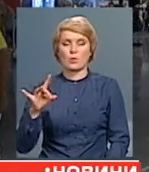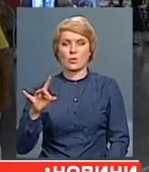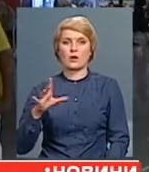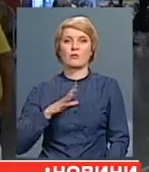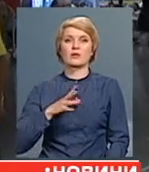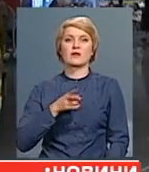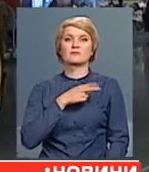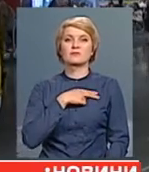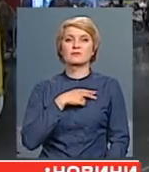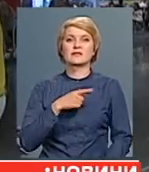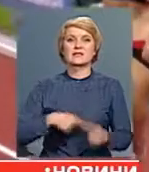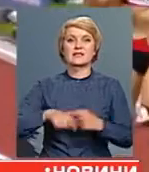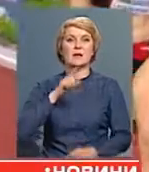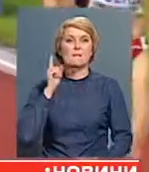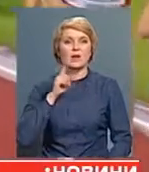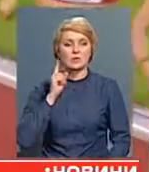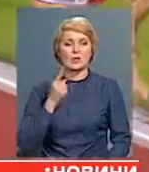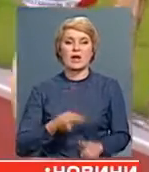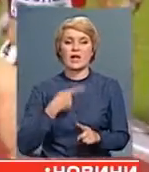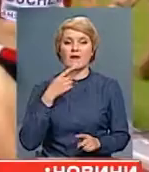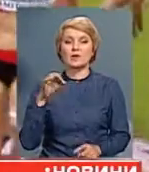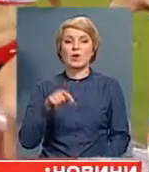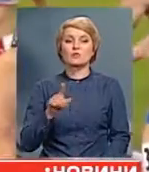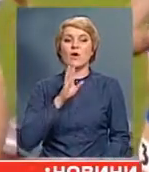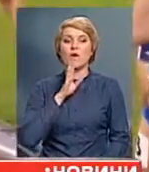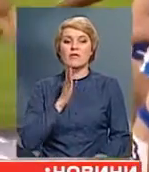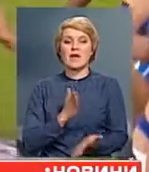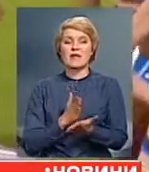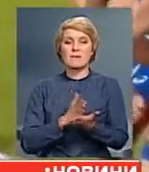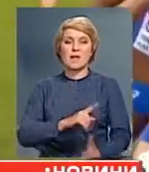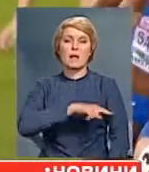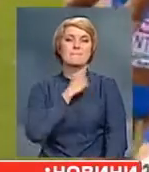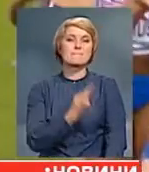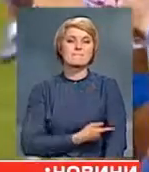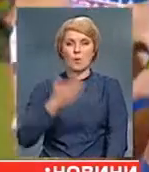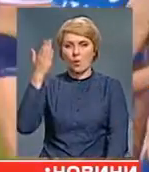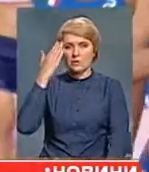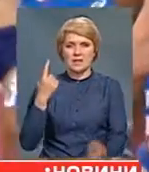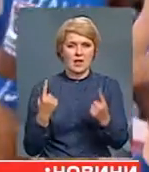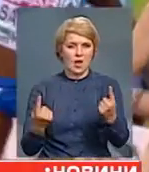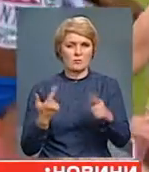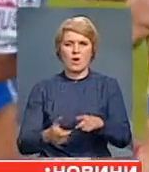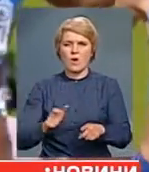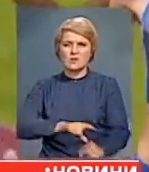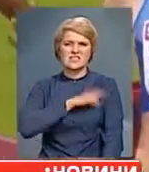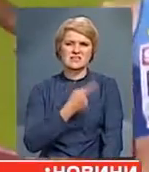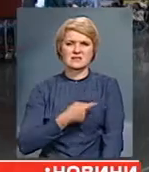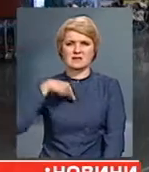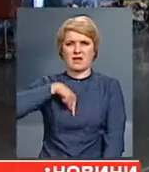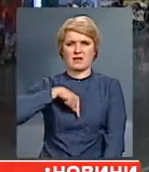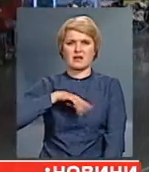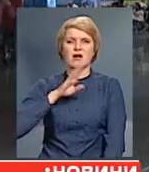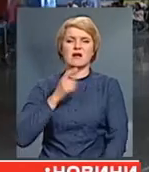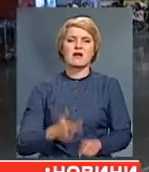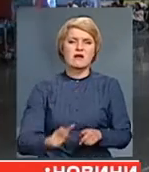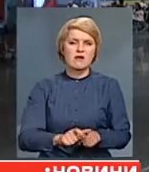серед молоді. Вот, то есть это говорит о том, что она имела уже потенциал огромный. У нее очень сильный характер. Она